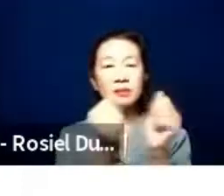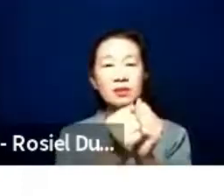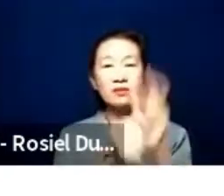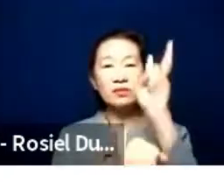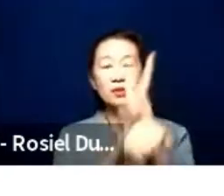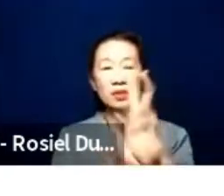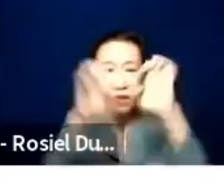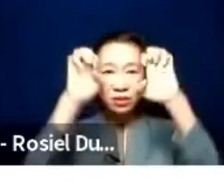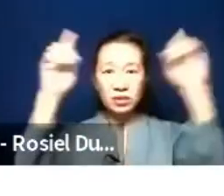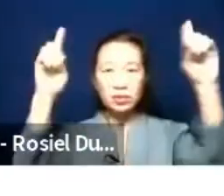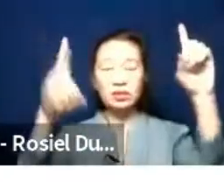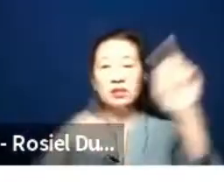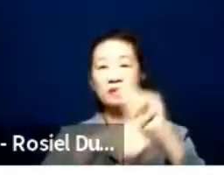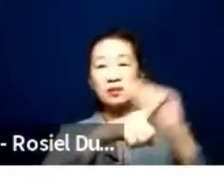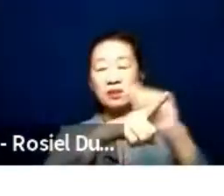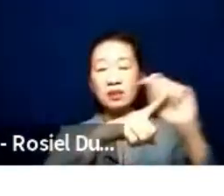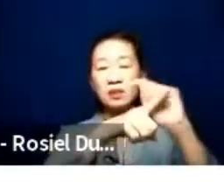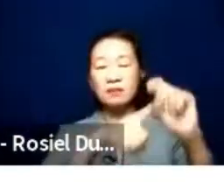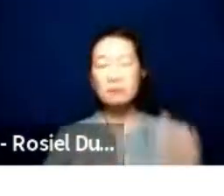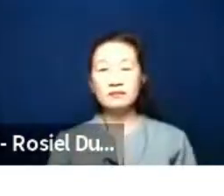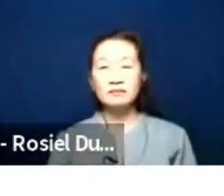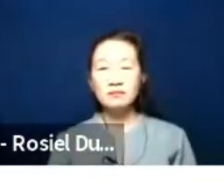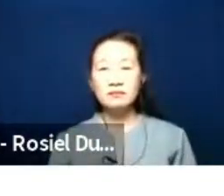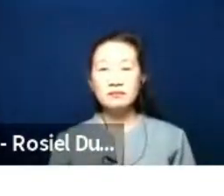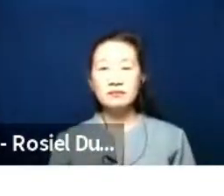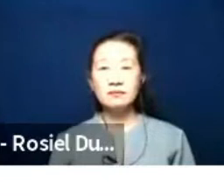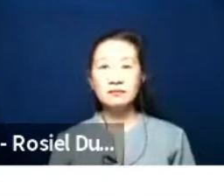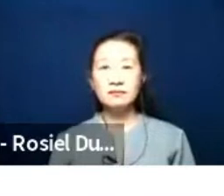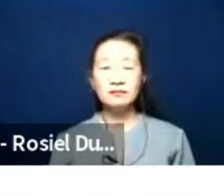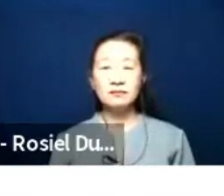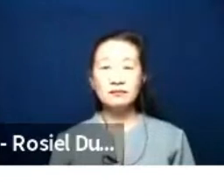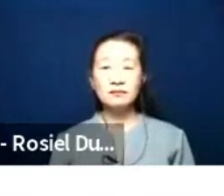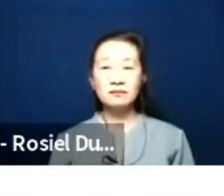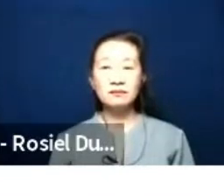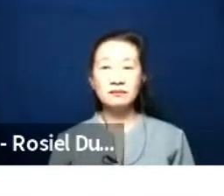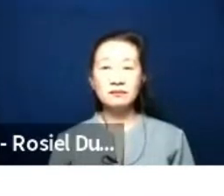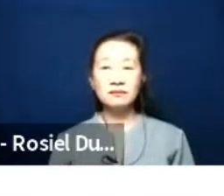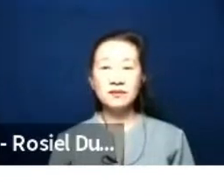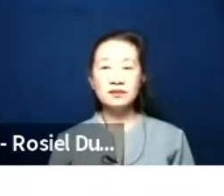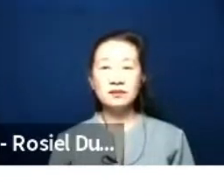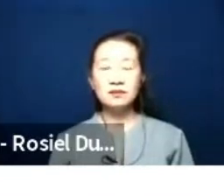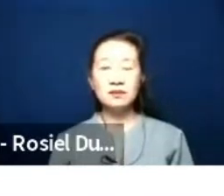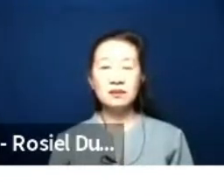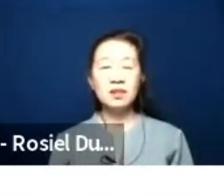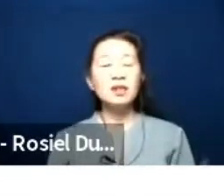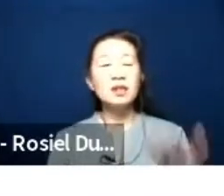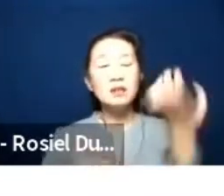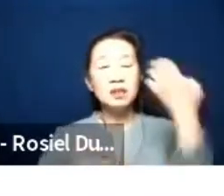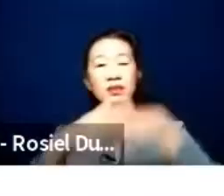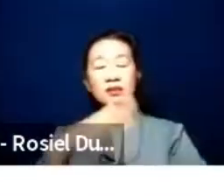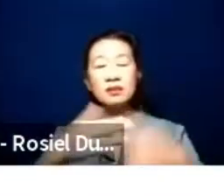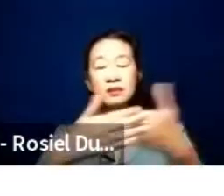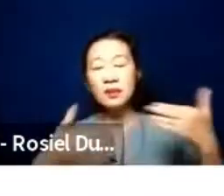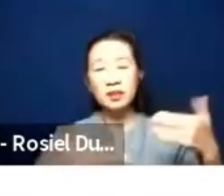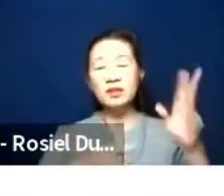education and training programs. So dito po unang-unang pumapasok yung pre-vocational skills